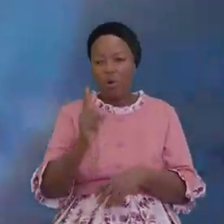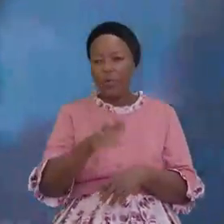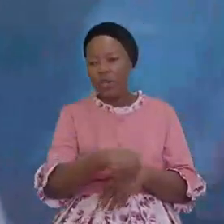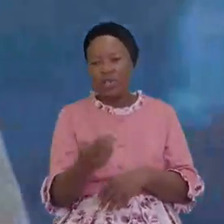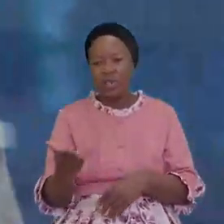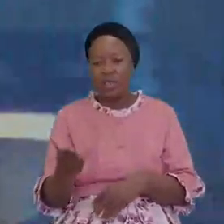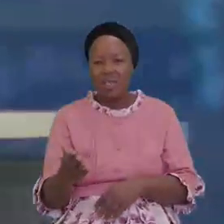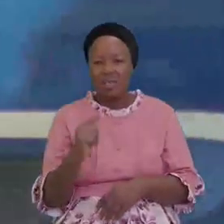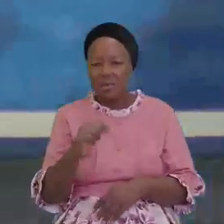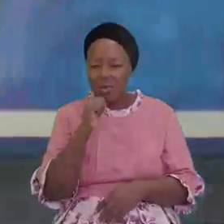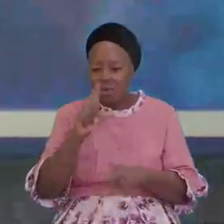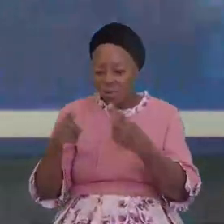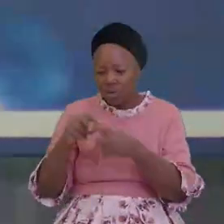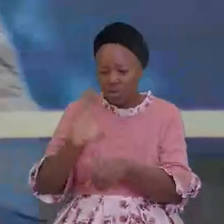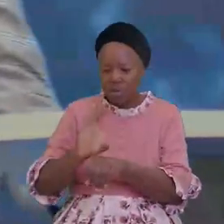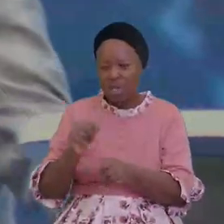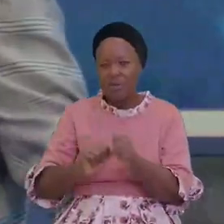Tu ne caches rien du tout.